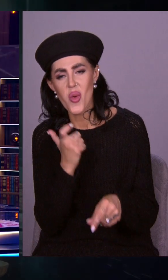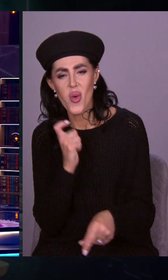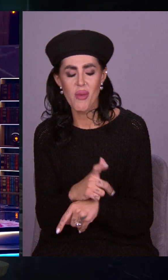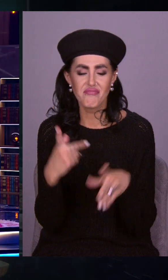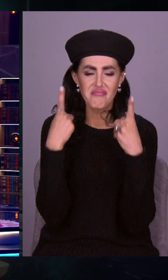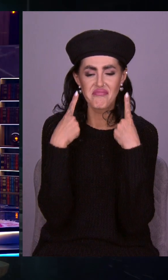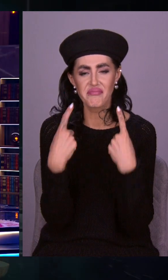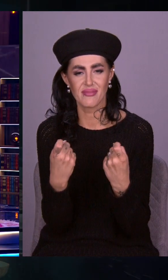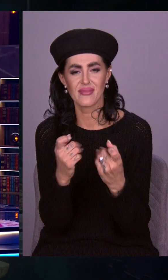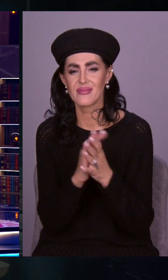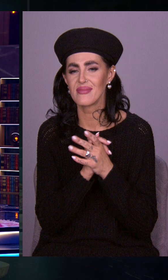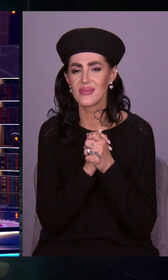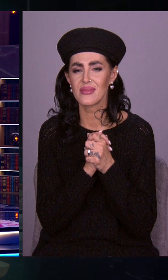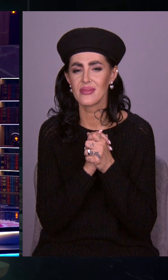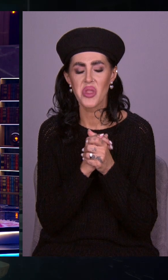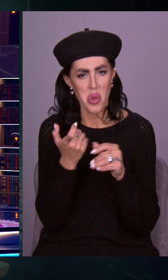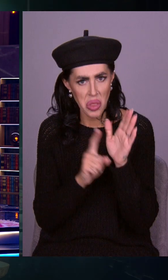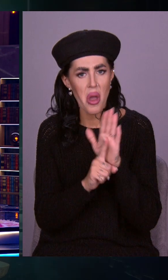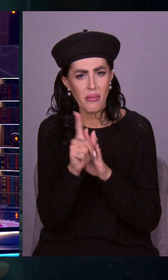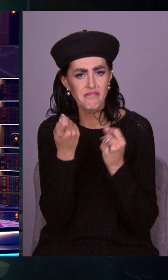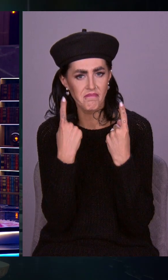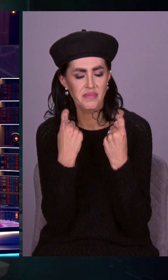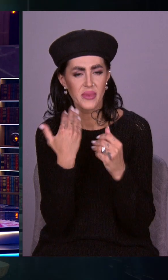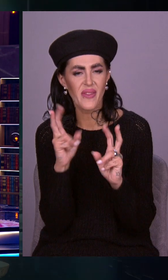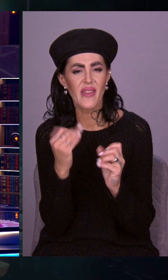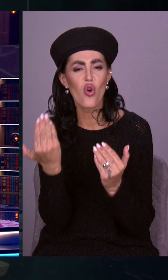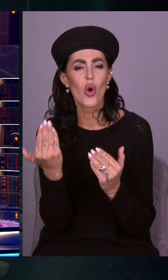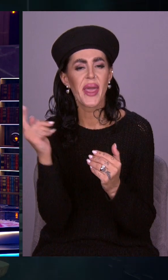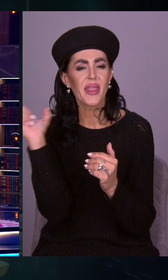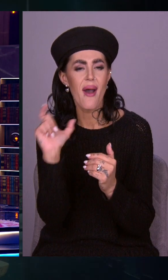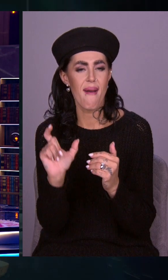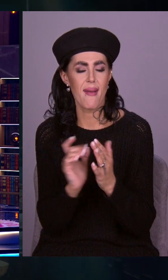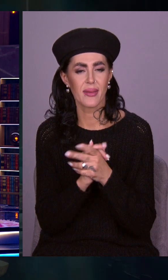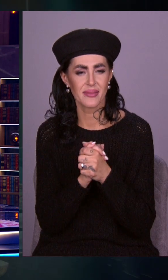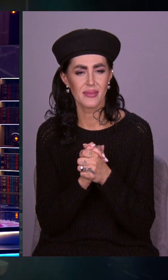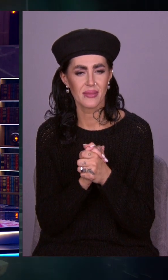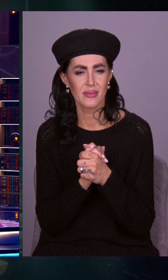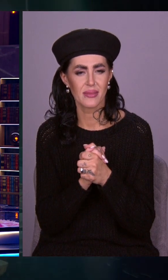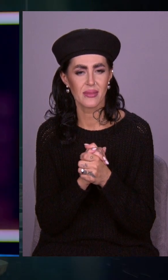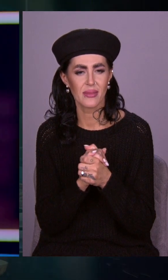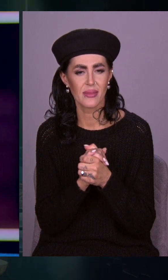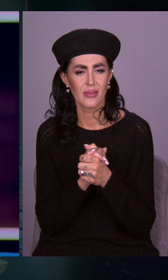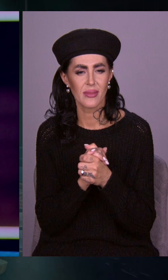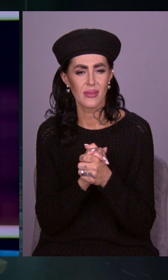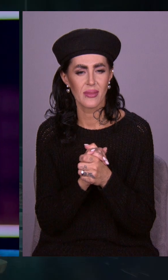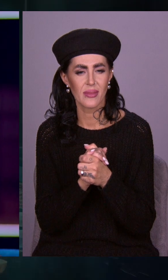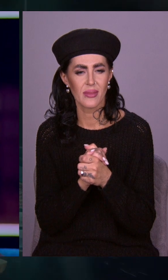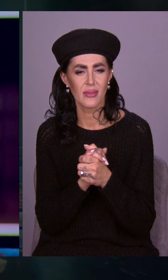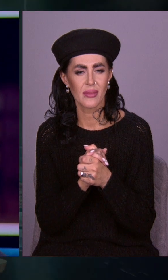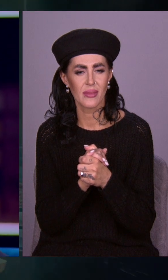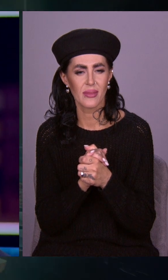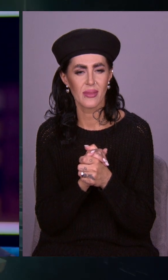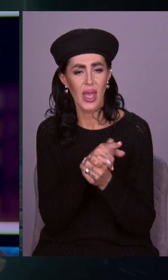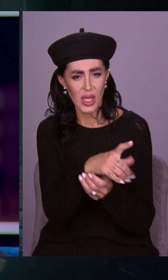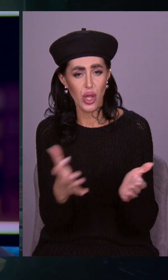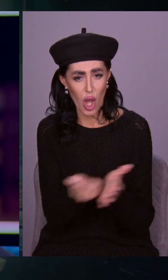Ну, дійсно, крутий був початок, саундтрек для італійської трагікомедії. Ви мені знайшли роботу де там? В Міноборони чи де МЗС?